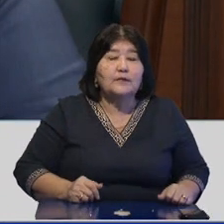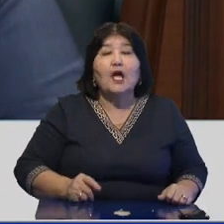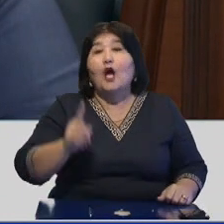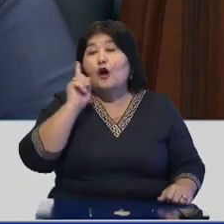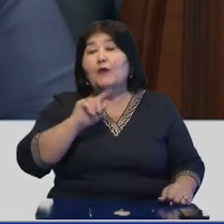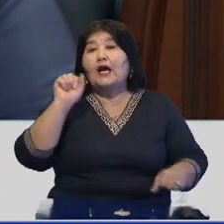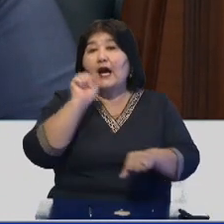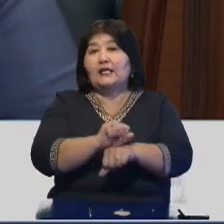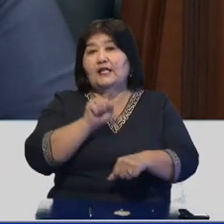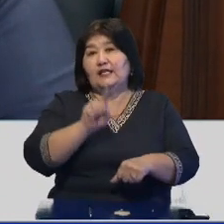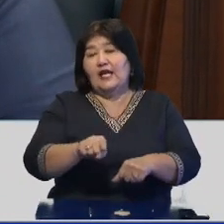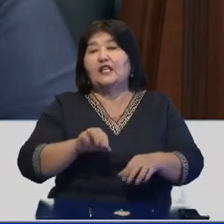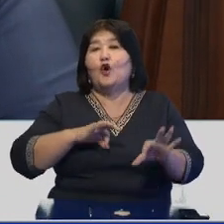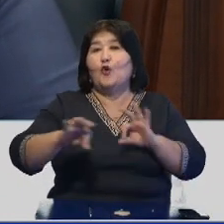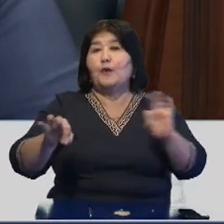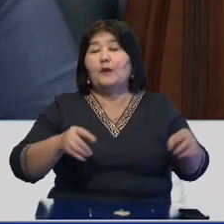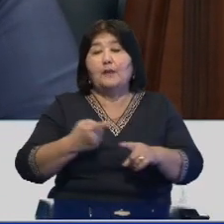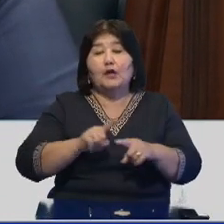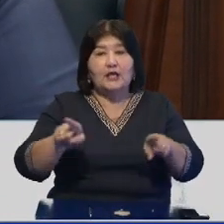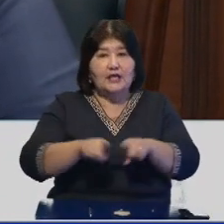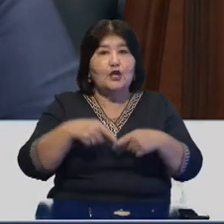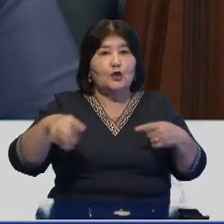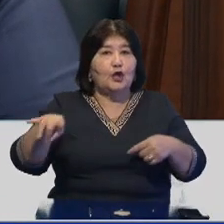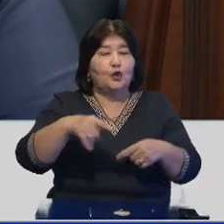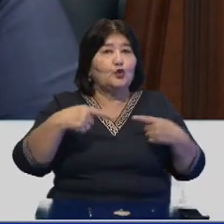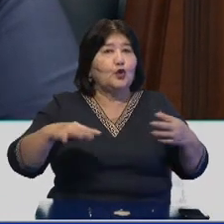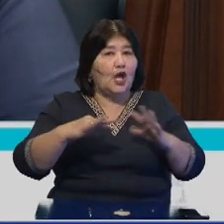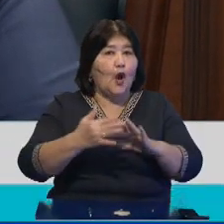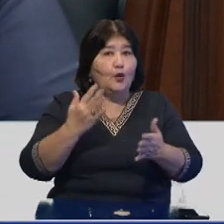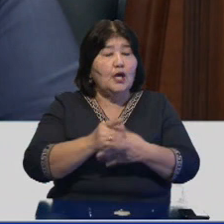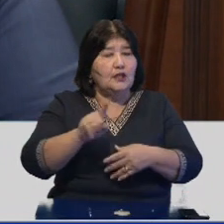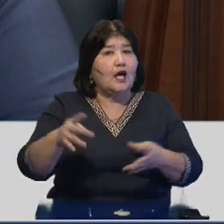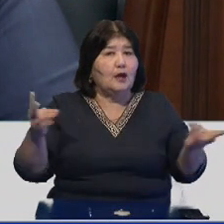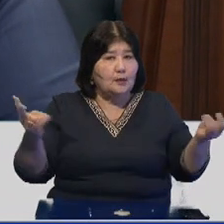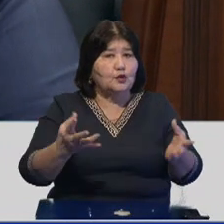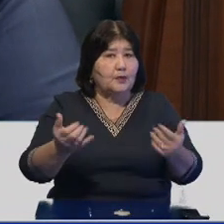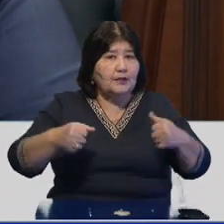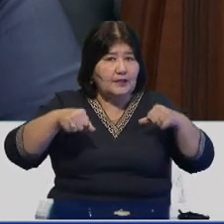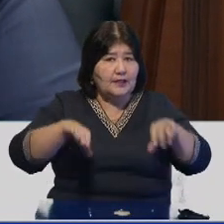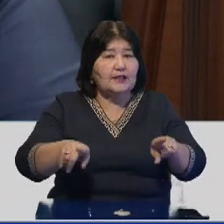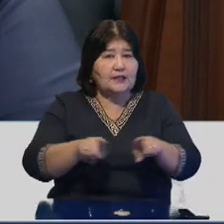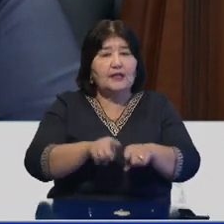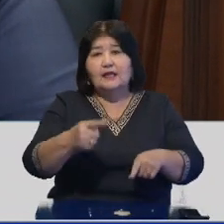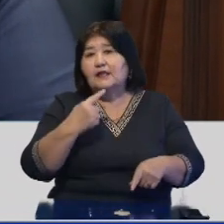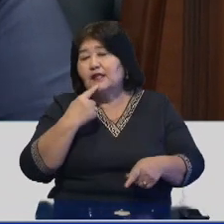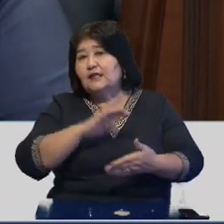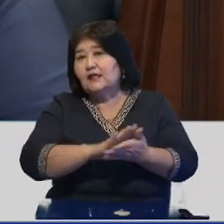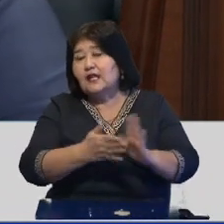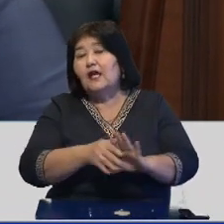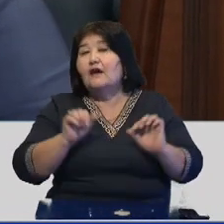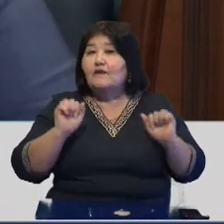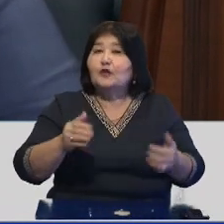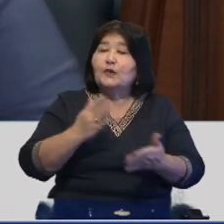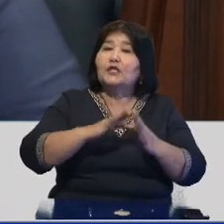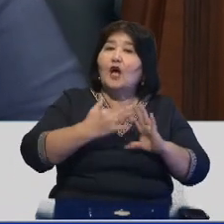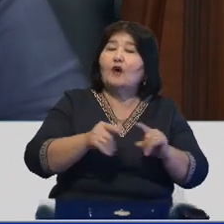пока Остановитесь на этих проектах потому что есть другие районы другие аулы и там тоже принимайте решения исходя из их состояние Возможно